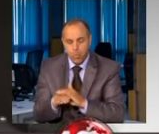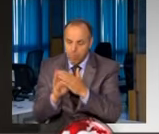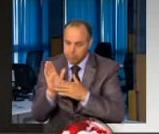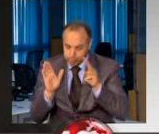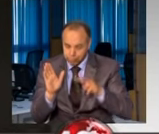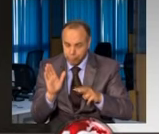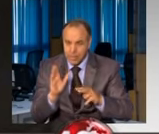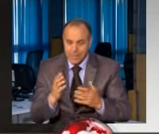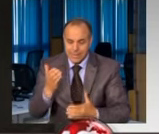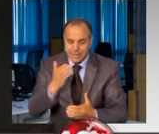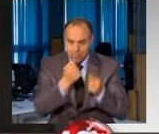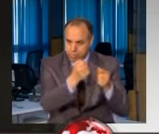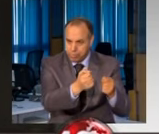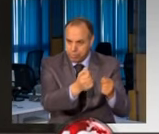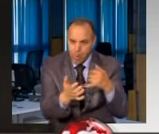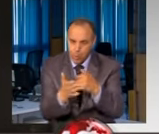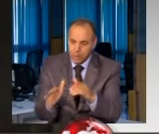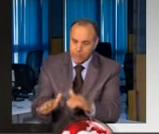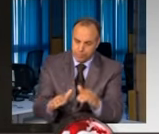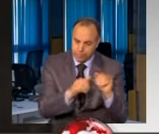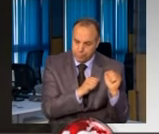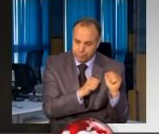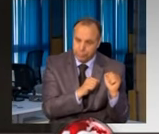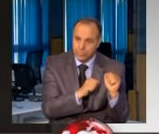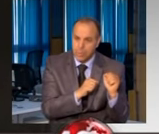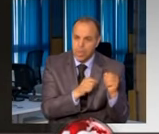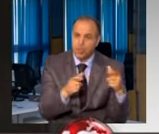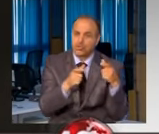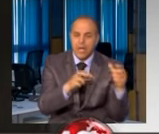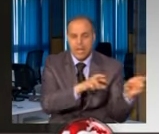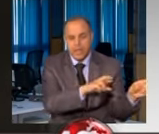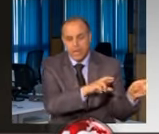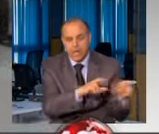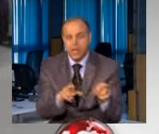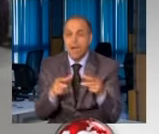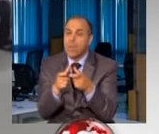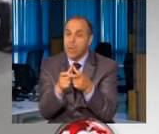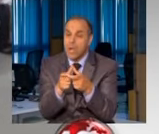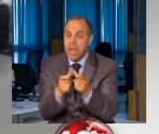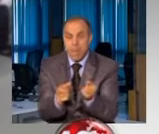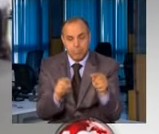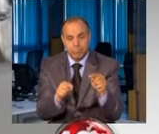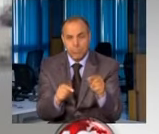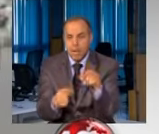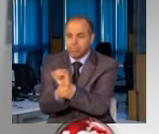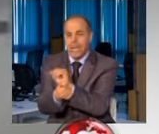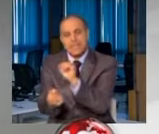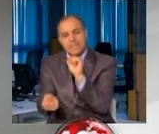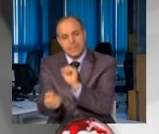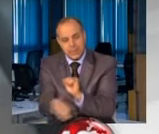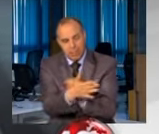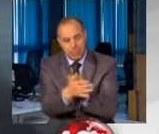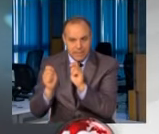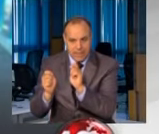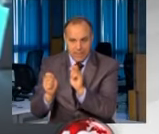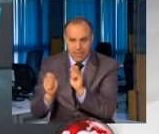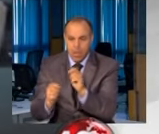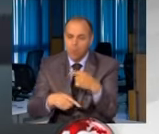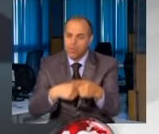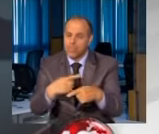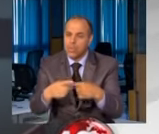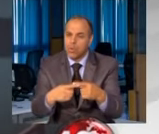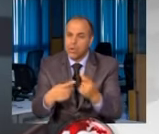وهي تسليم السلاح وإخلاء المدن واستعادة مؤسسات الدولة، إضافة إلى الإفراج عن المعتقلين السياسيين